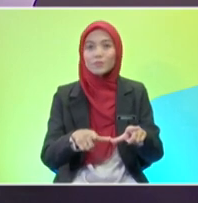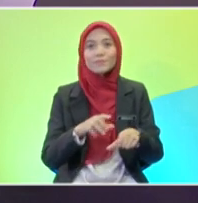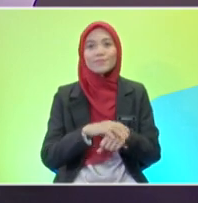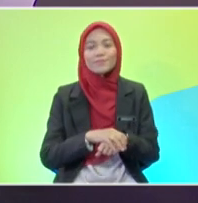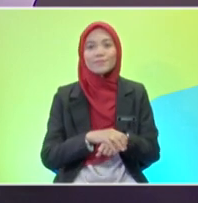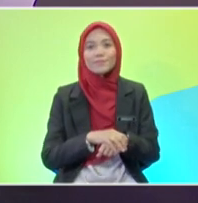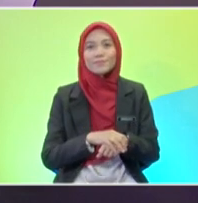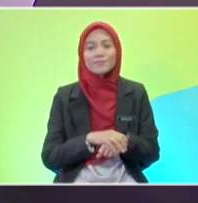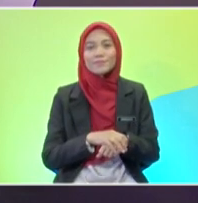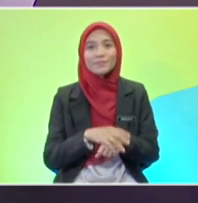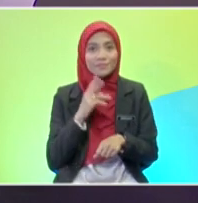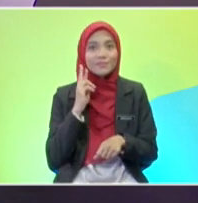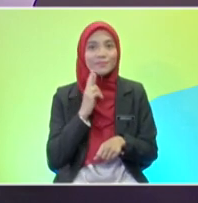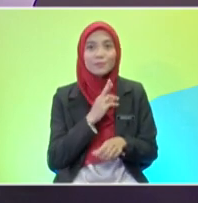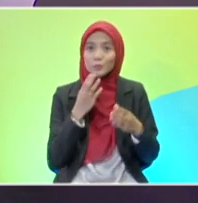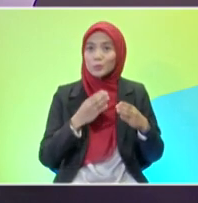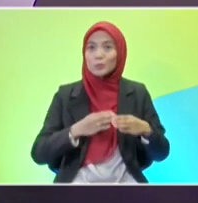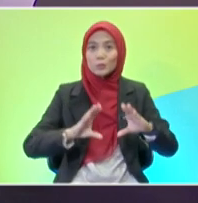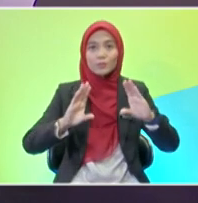iya coba ya